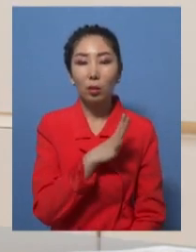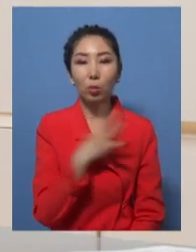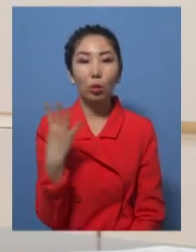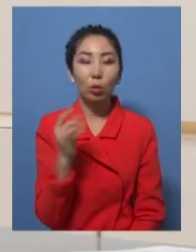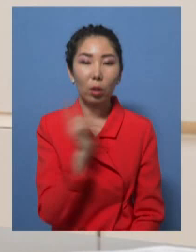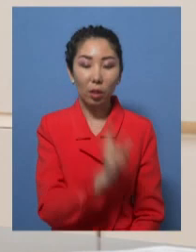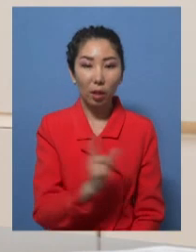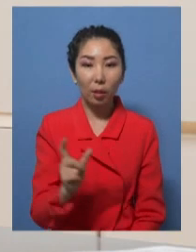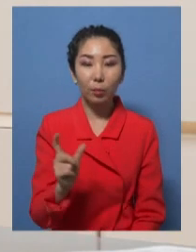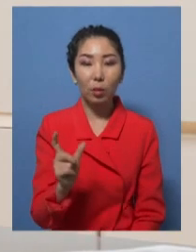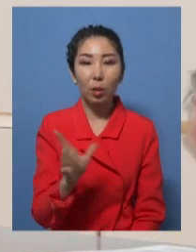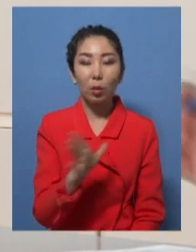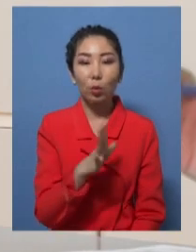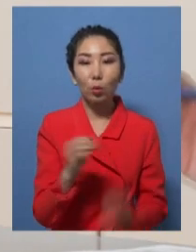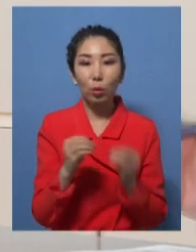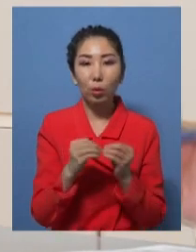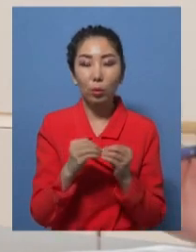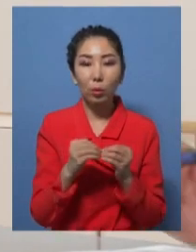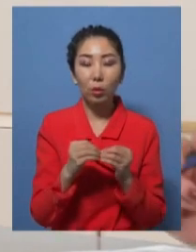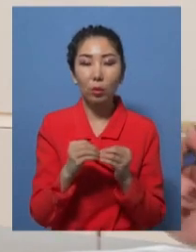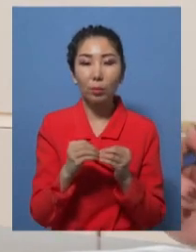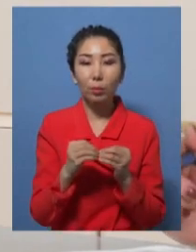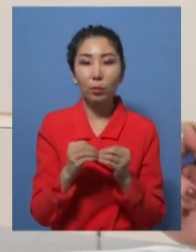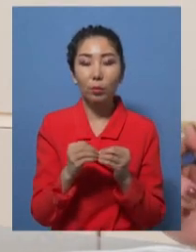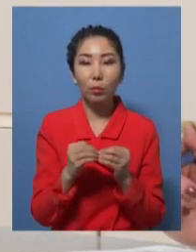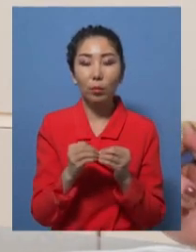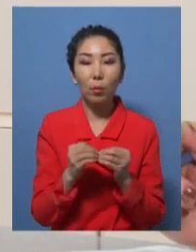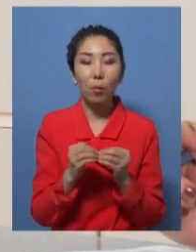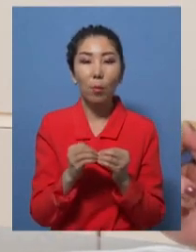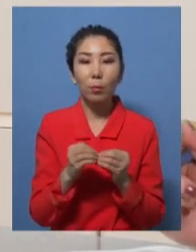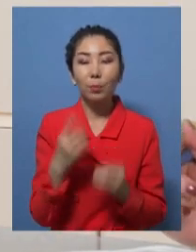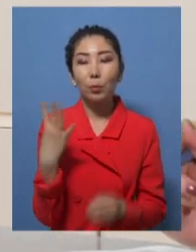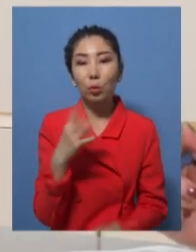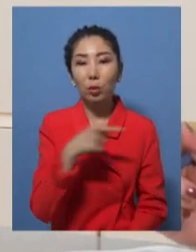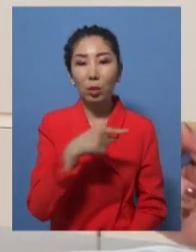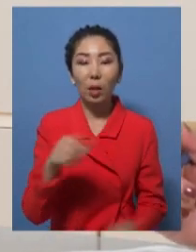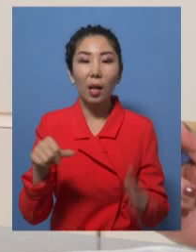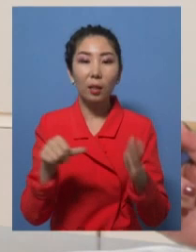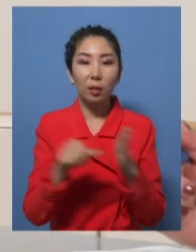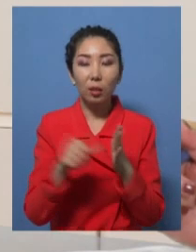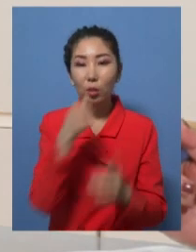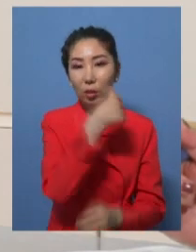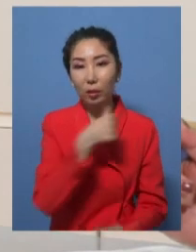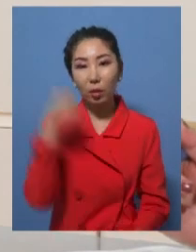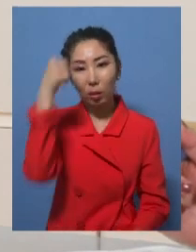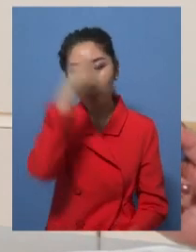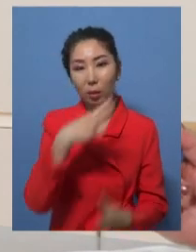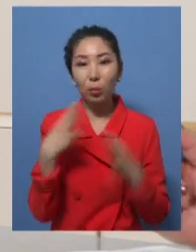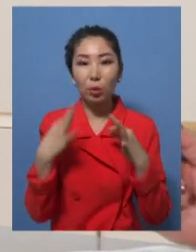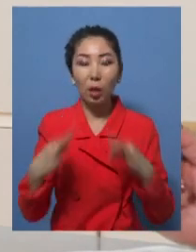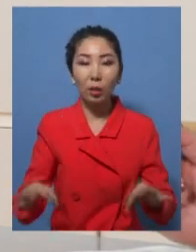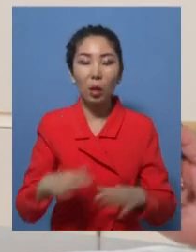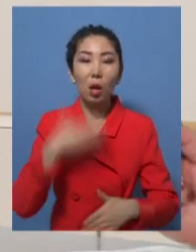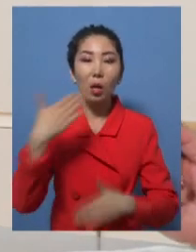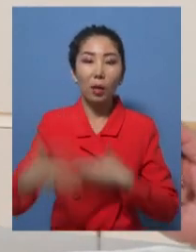тұлғаға. Осы 10 эпизод бойынша жасағандарға ма? 4-тен 6-ға дейін, 6 жылға дейінгі мерзімге бас бостығынан айыру жазасы